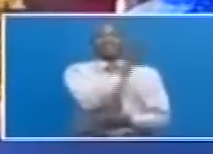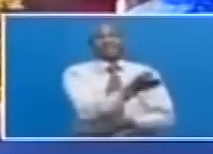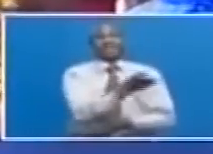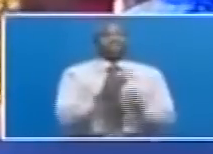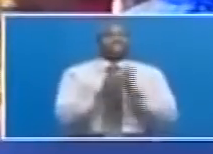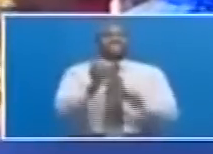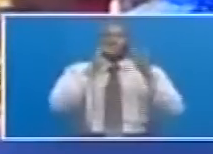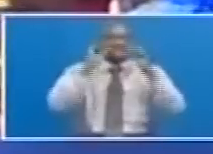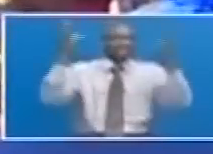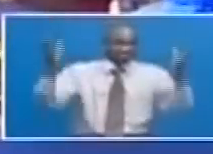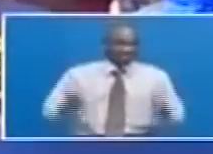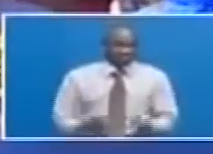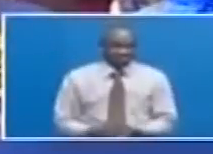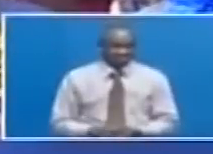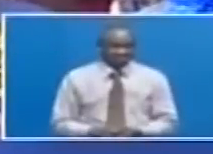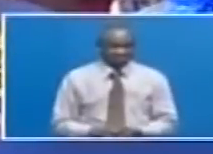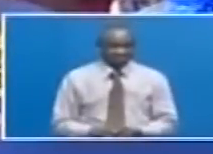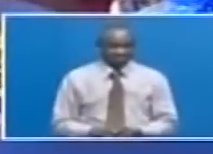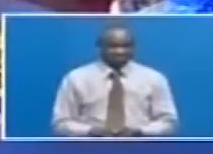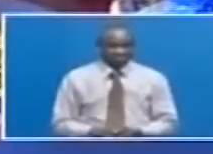hakuna maendeleo yoyote ambayo unafanya.